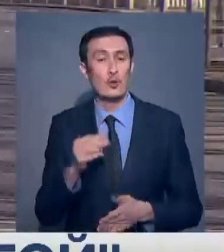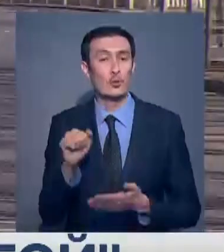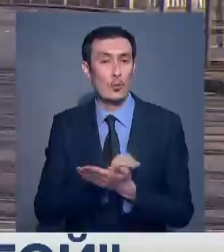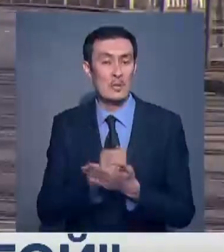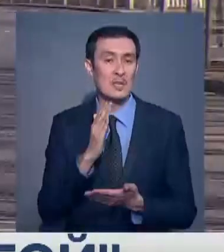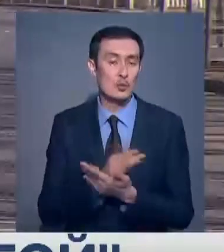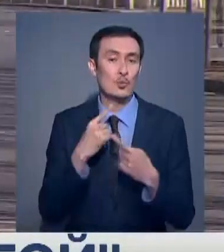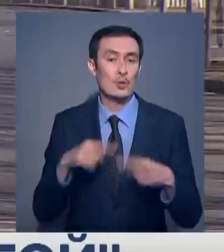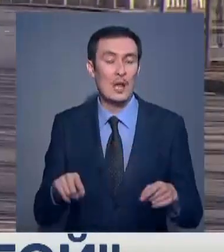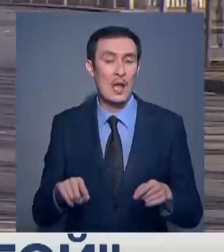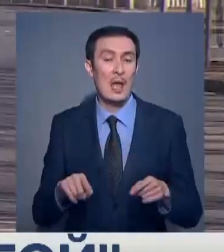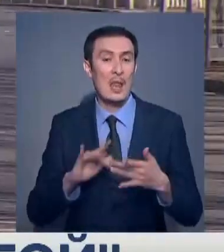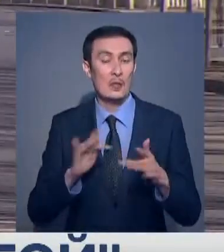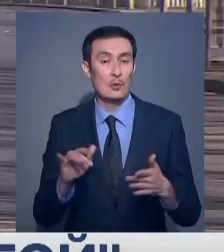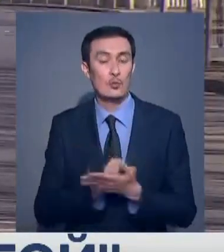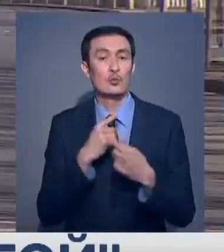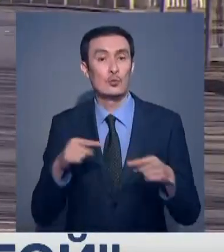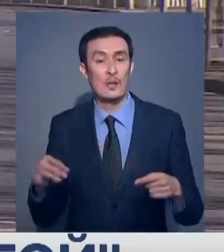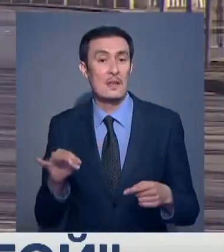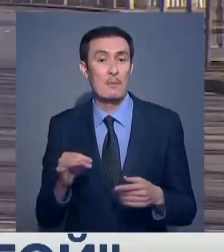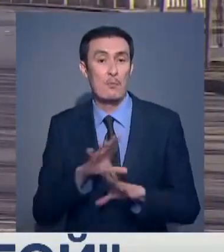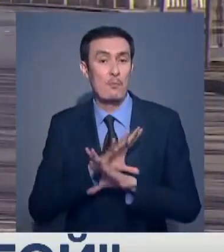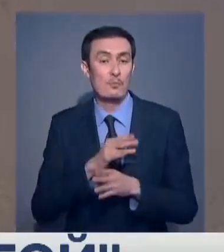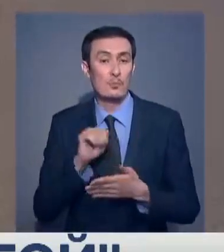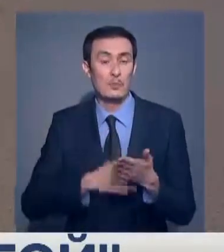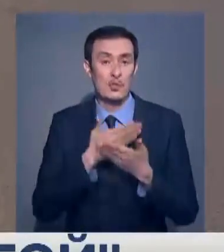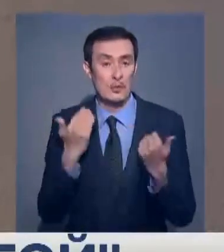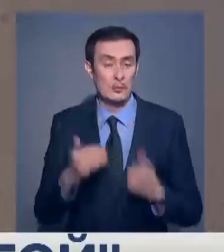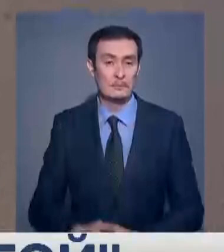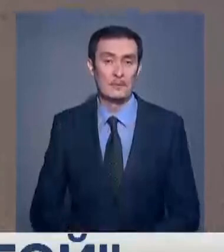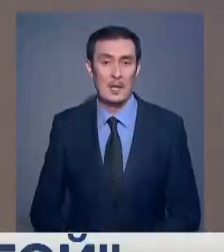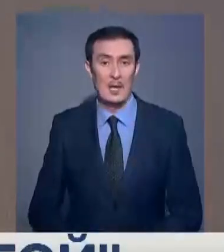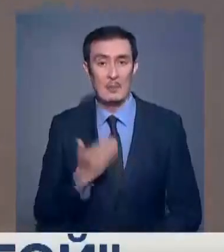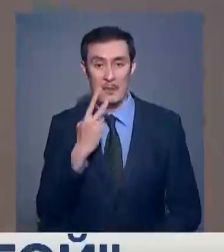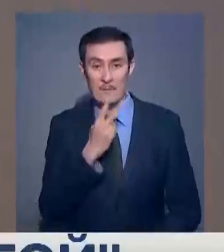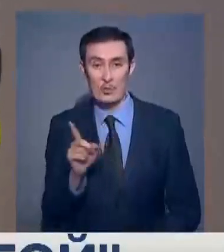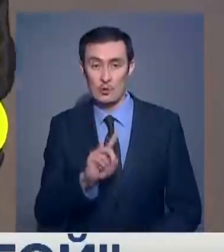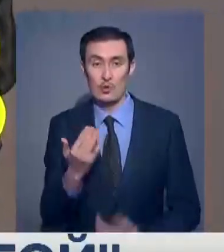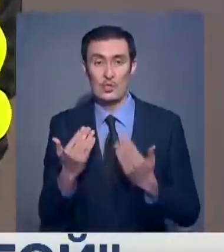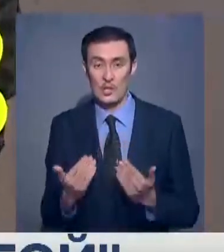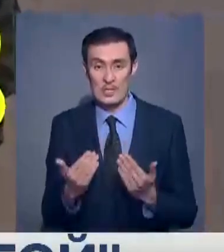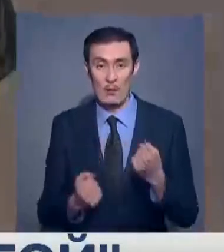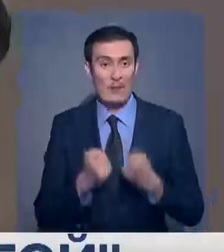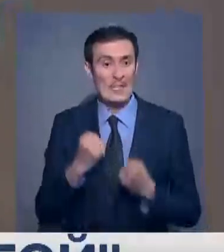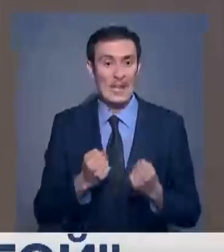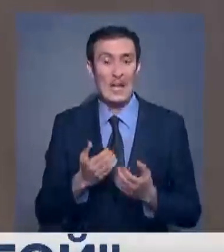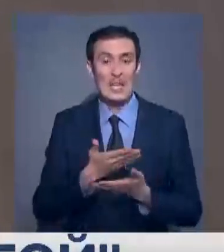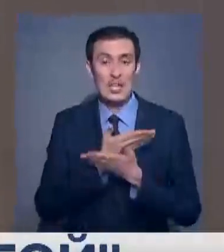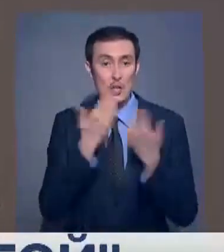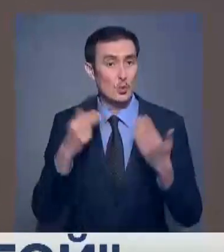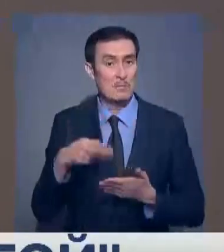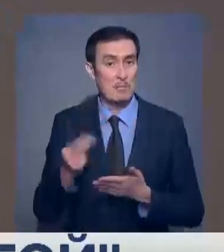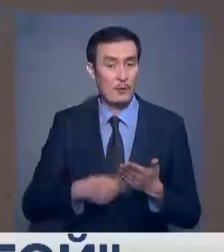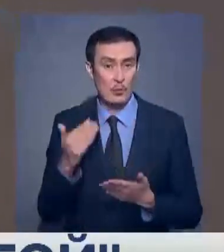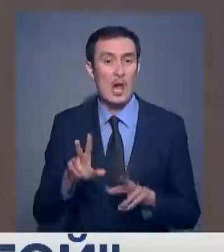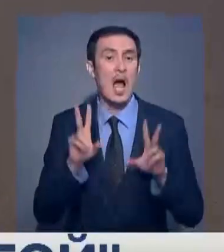у других электронные версии, у третьих и вовсе нет. Этого водителя мы видим, что на данный момент нету справки, но